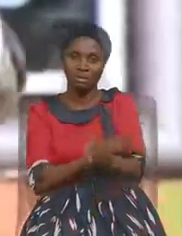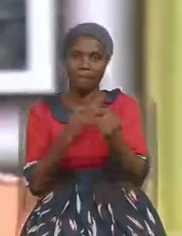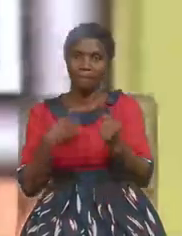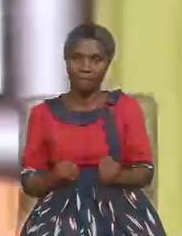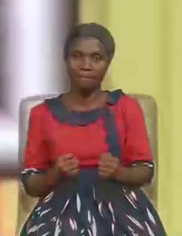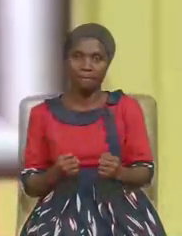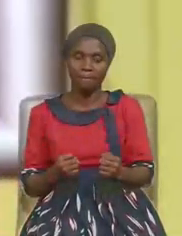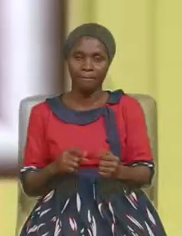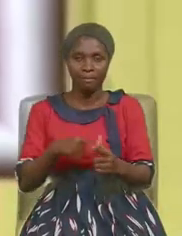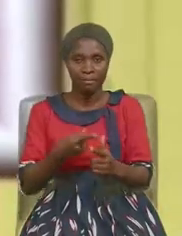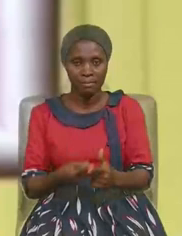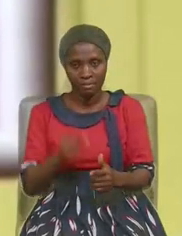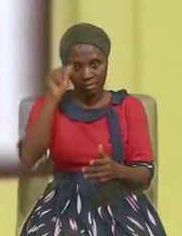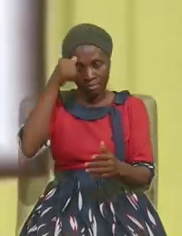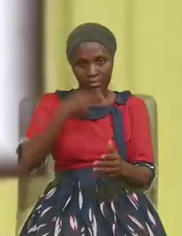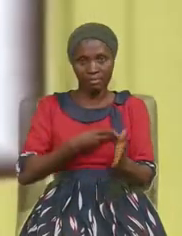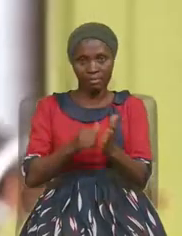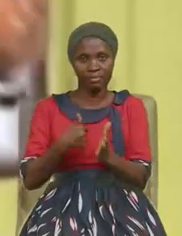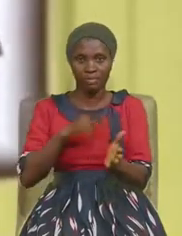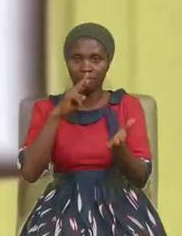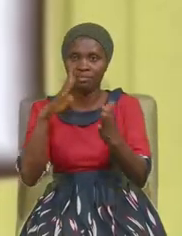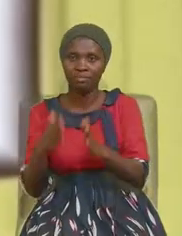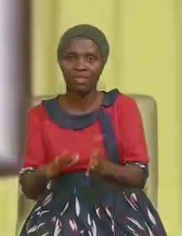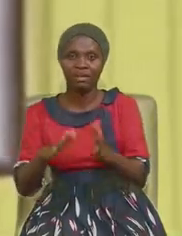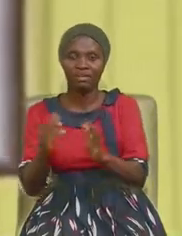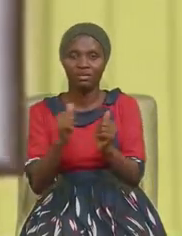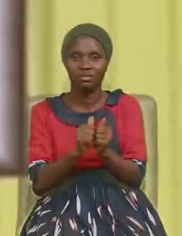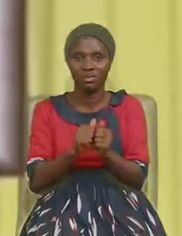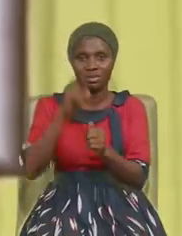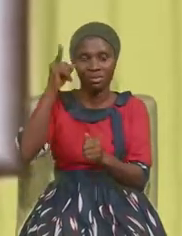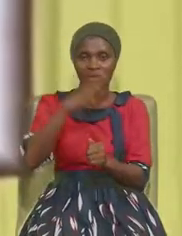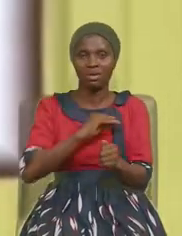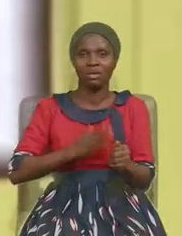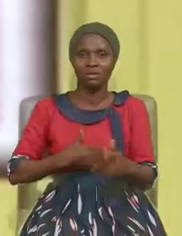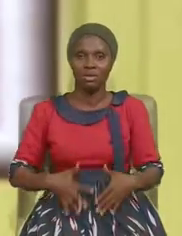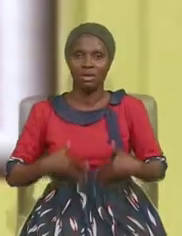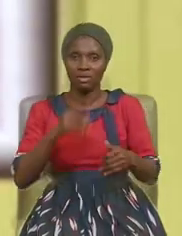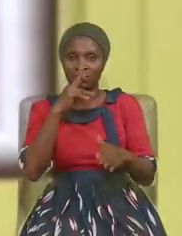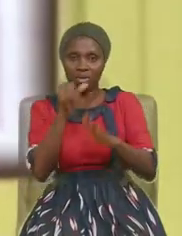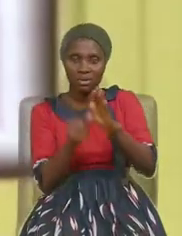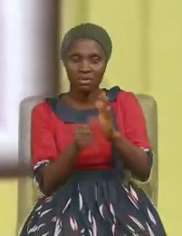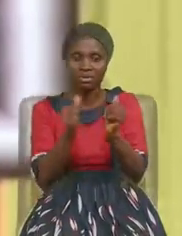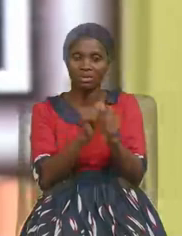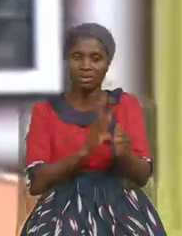nous sommes morts, morts avec lui. Et nos vies sont cachées avec Christ en Dieu.